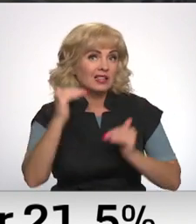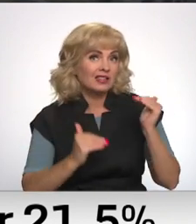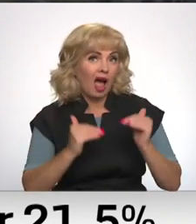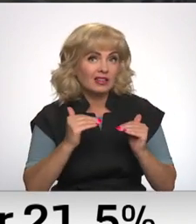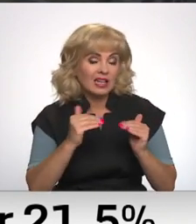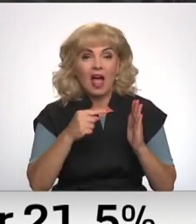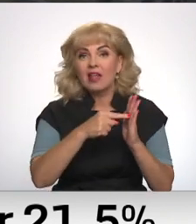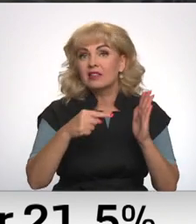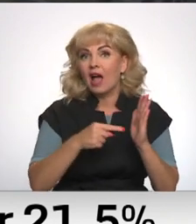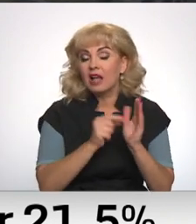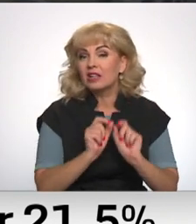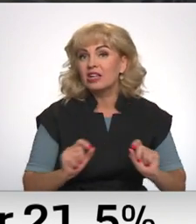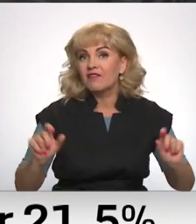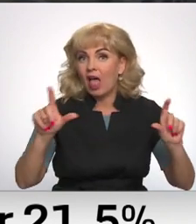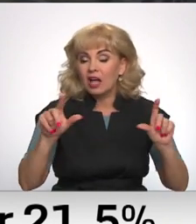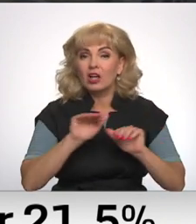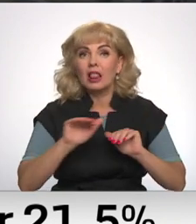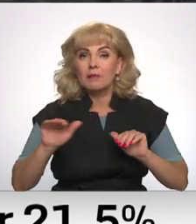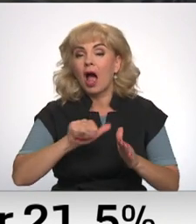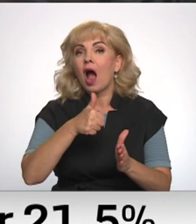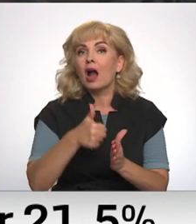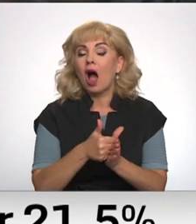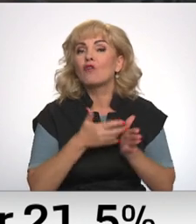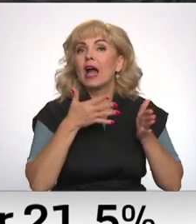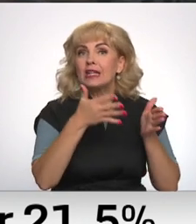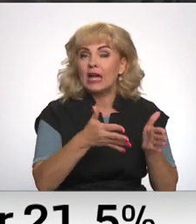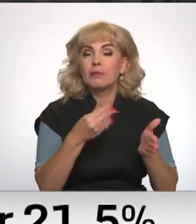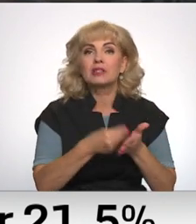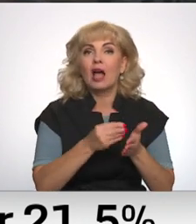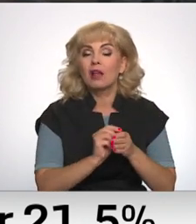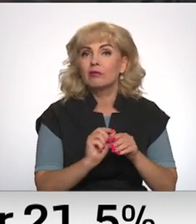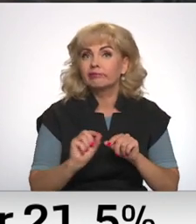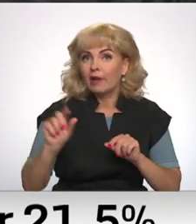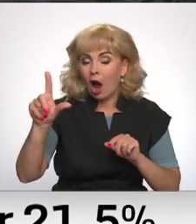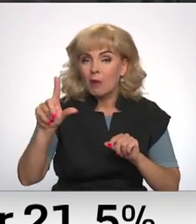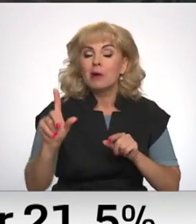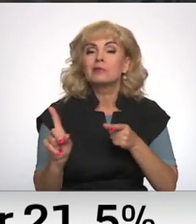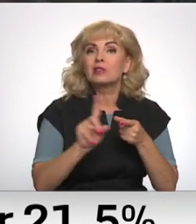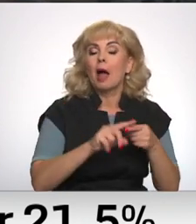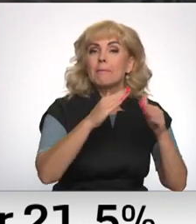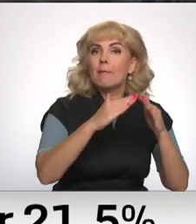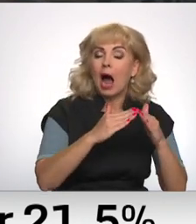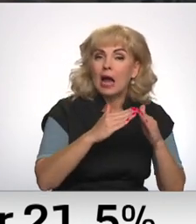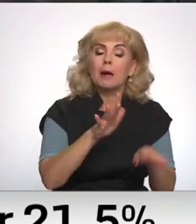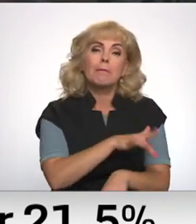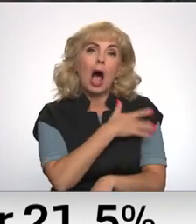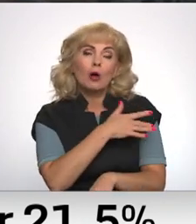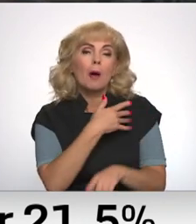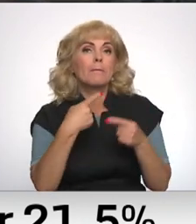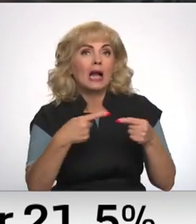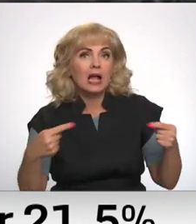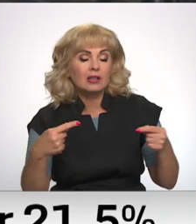dati. Inflācijas līmeni galvenokārt ietekmēja cenu kāpums ar mājokli saistītām precēm un pakalpojumiem, pārtikai, kā